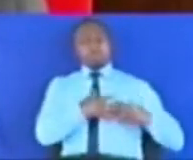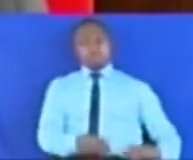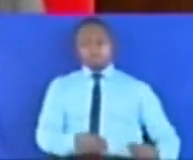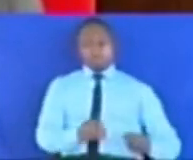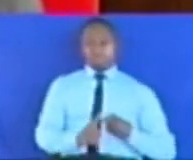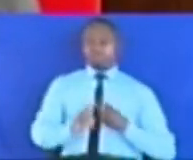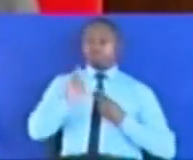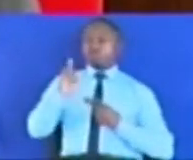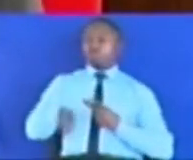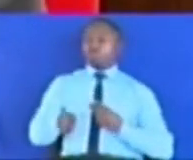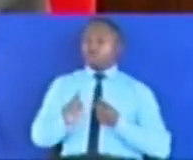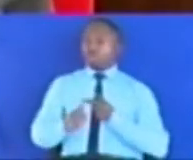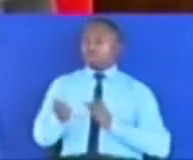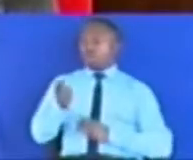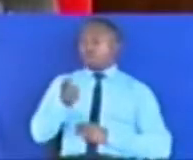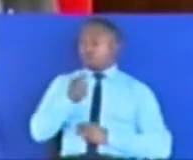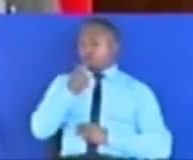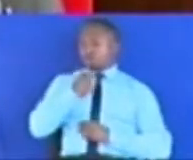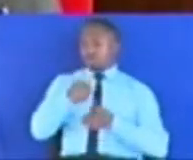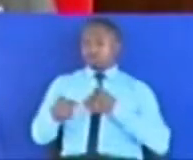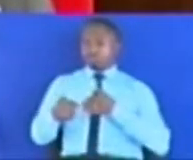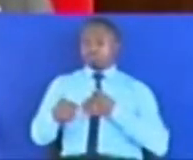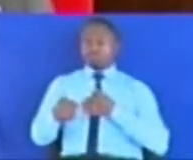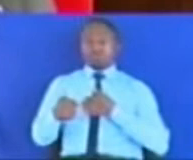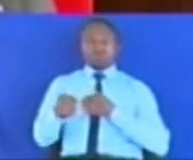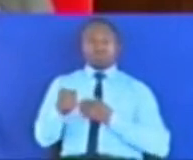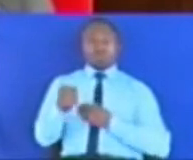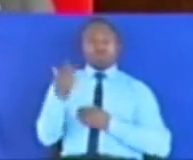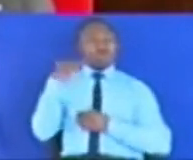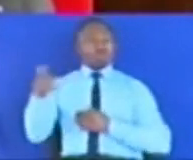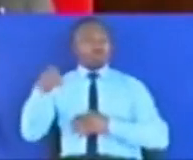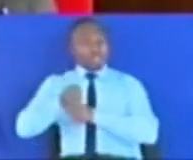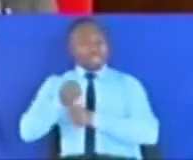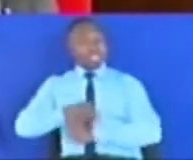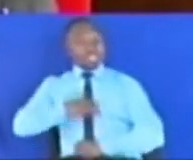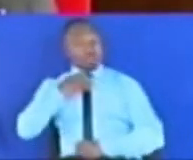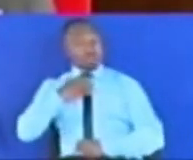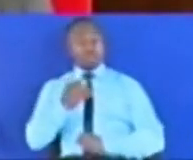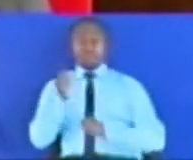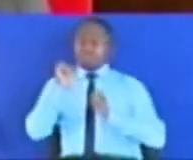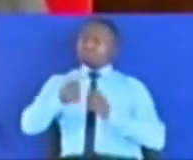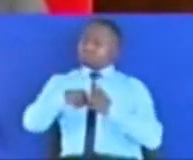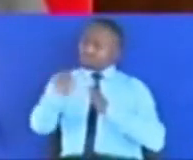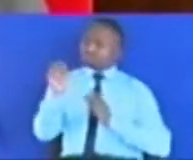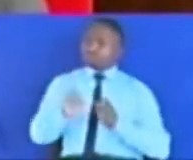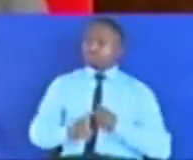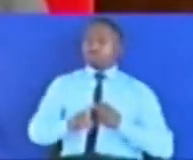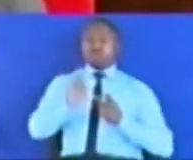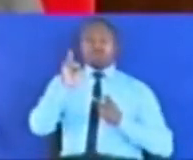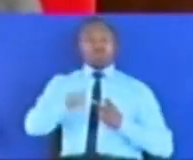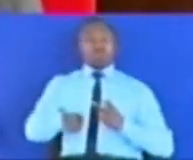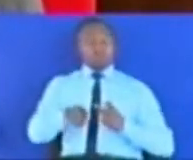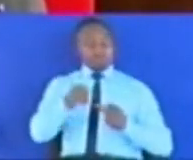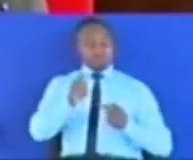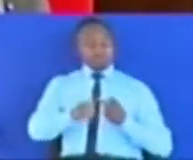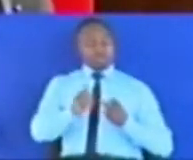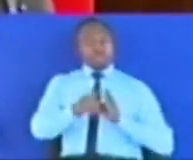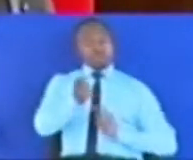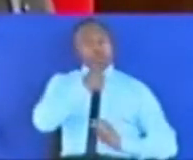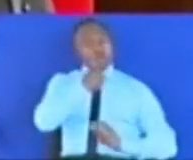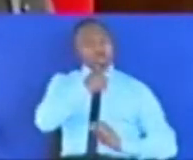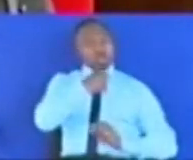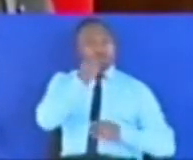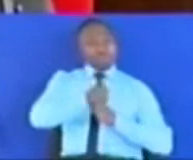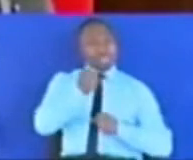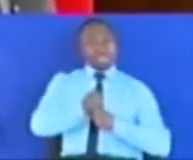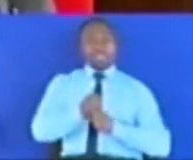zile call allowance walikuwa wanapata, tunaomba muwape call allowance. Kuna postmortem allowance, wanafanya